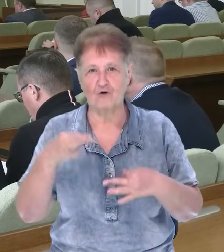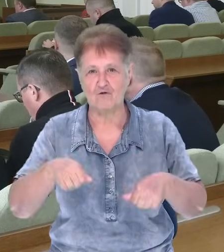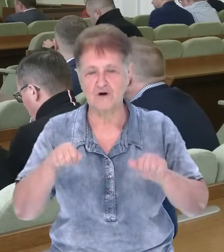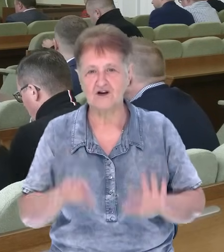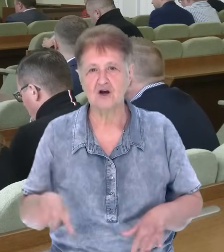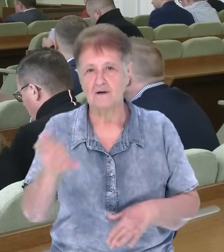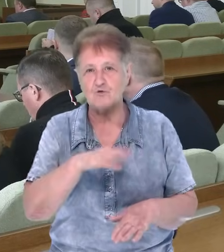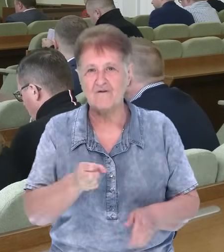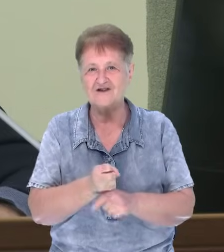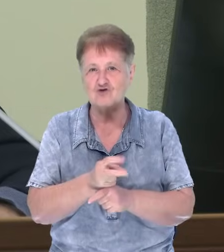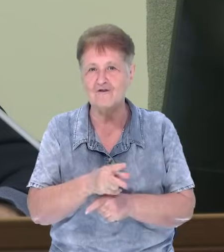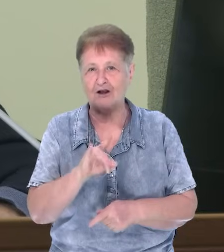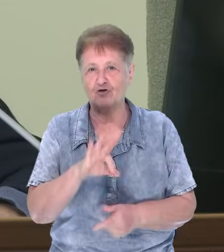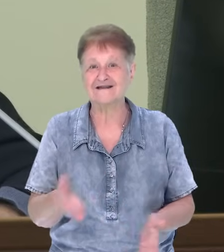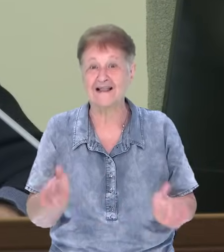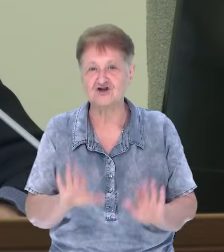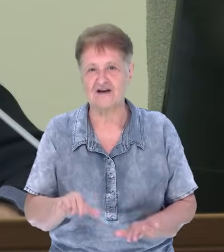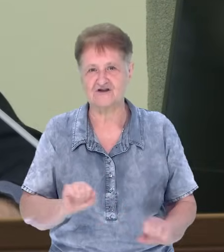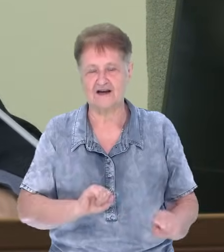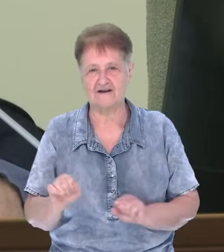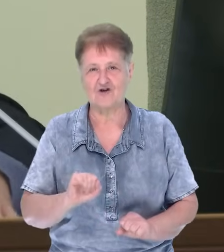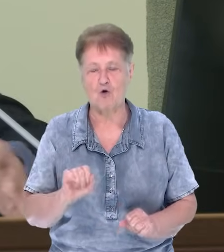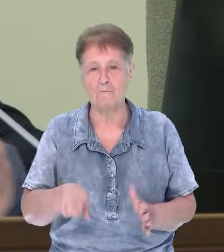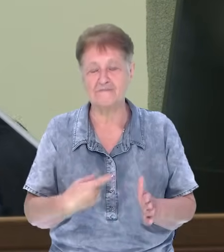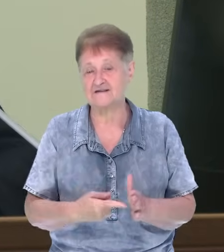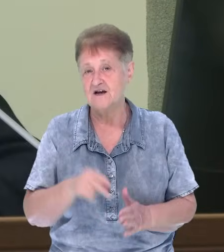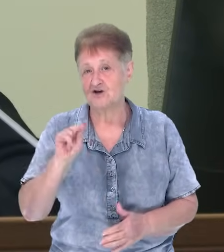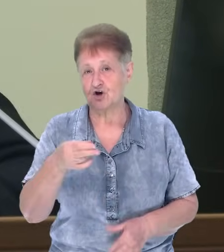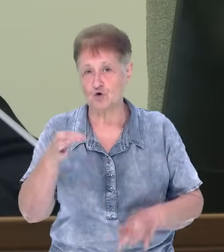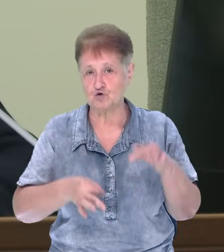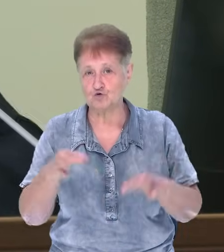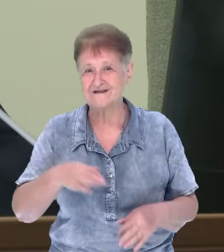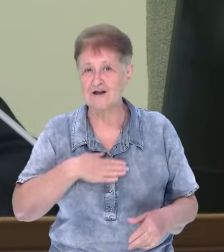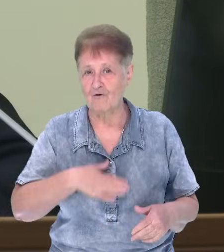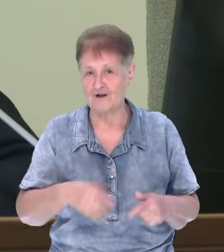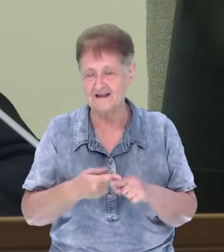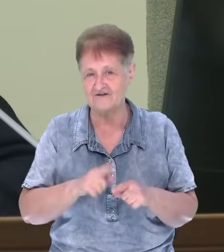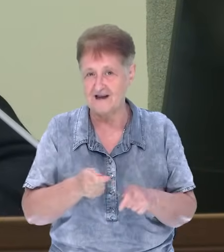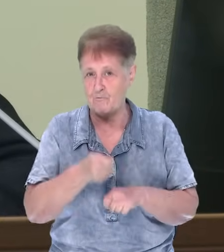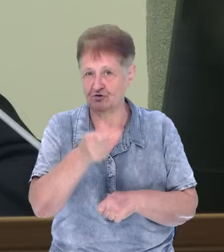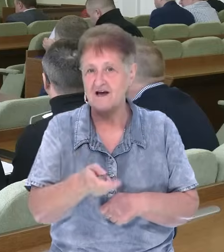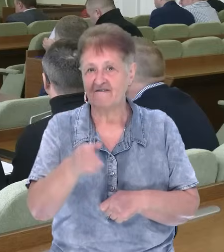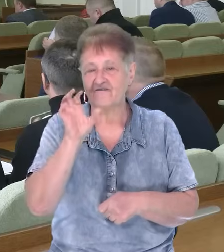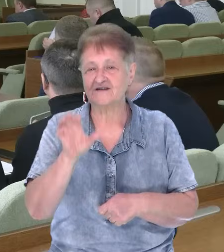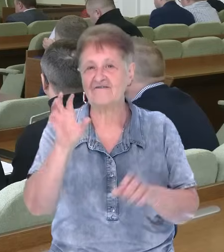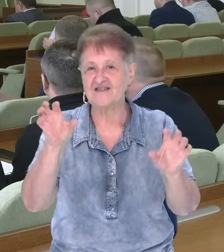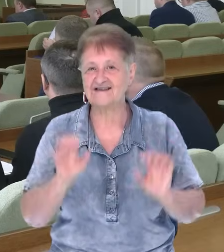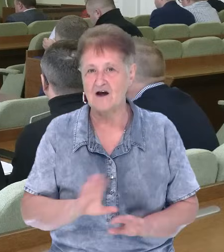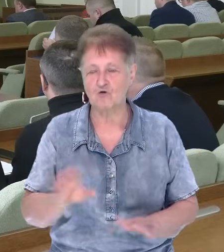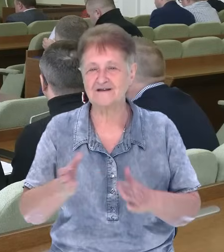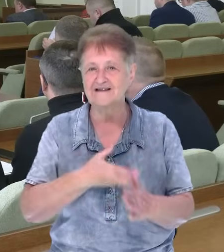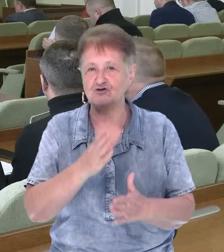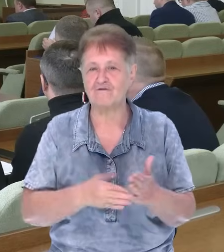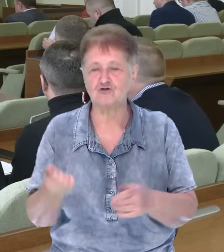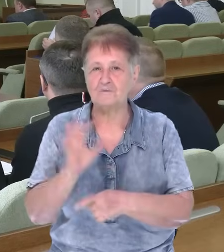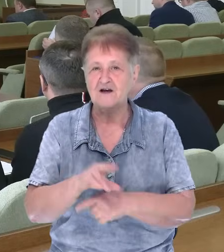судового рішення про відсторонення Атрошенко залишався керівником міста. Чернігівський суд задовольнив цей позов, визнав незаконним та